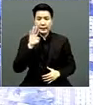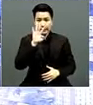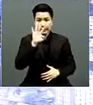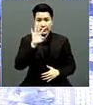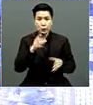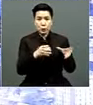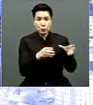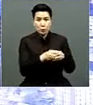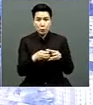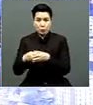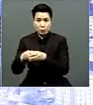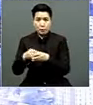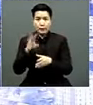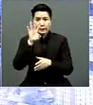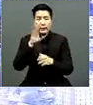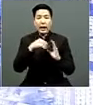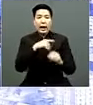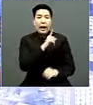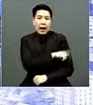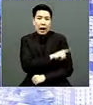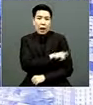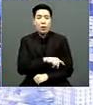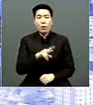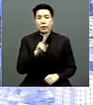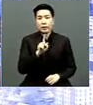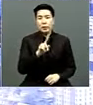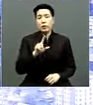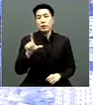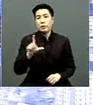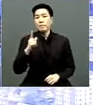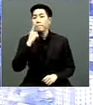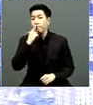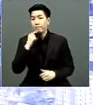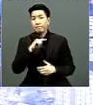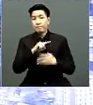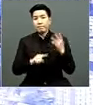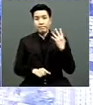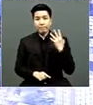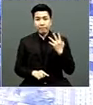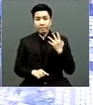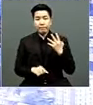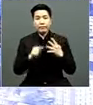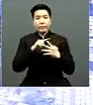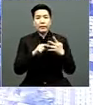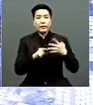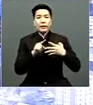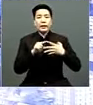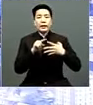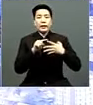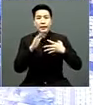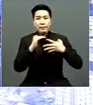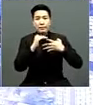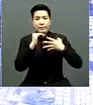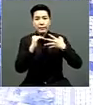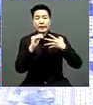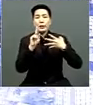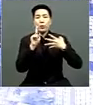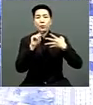างที่เราเคยรับทราบกันคือสีขาวสีเขียวสีเหลืองสีแดงวันนี้เสนอกลุ่มสีเขียวครับ